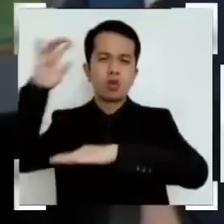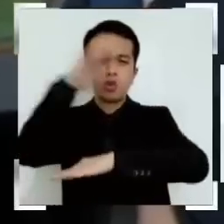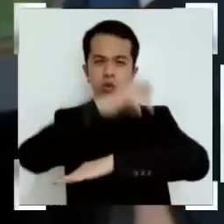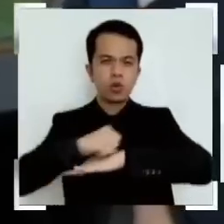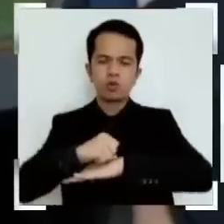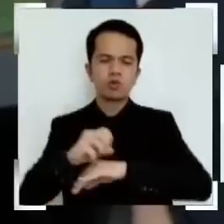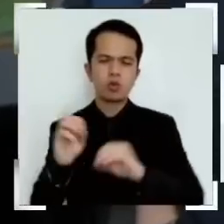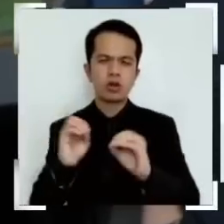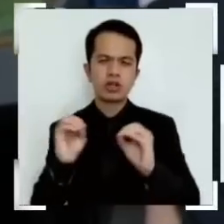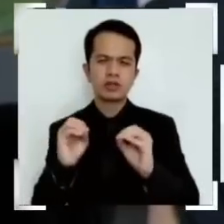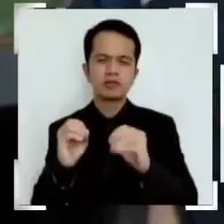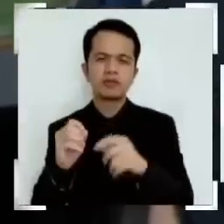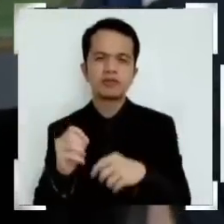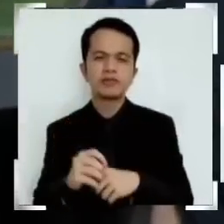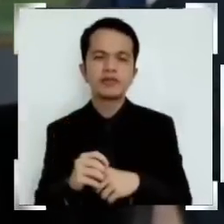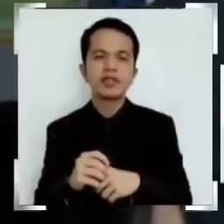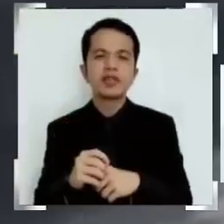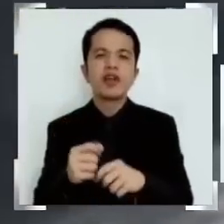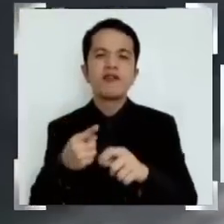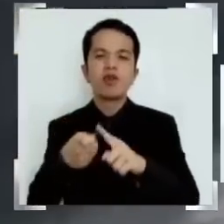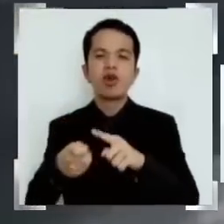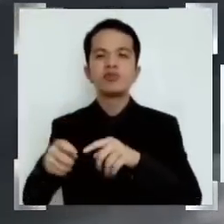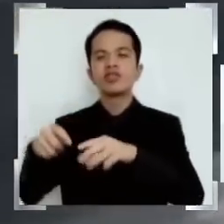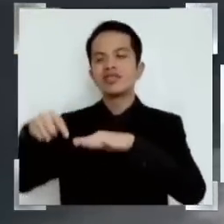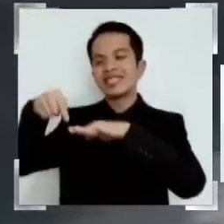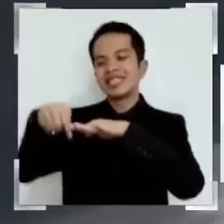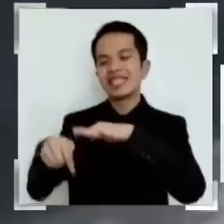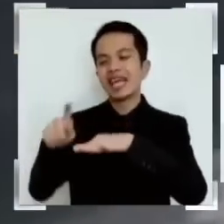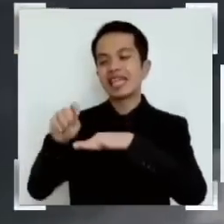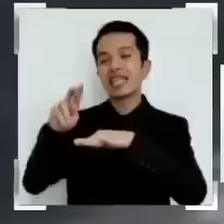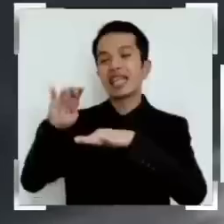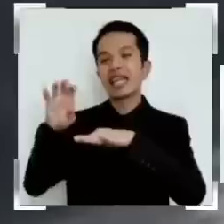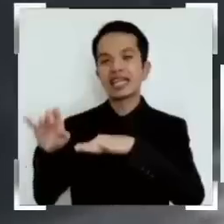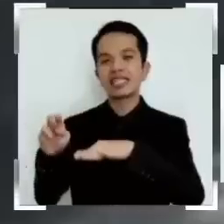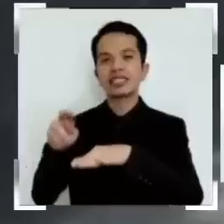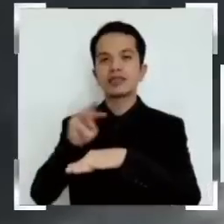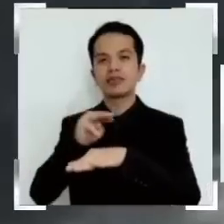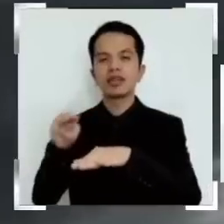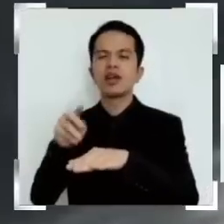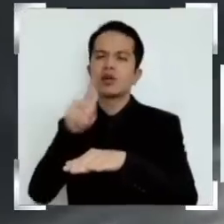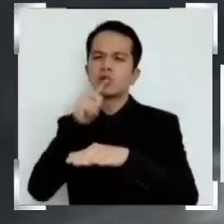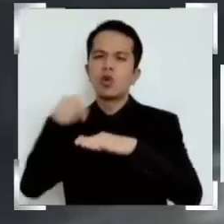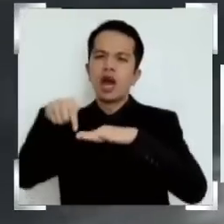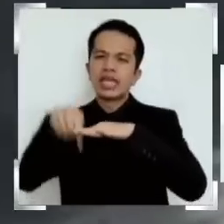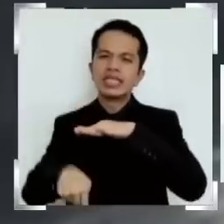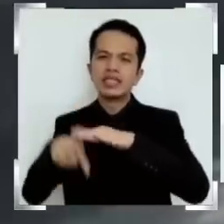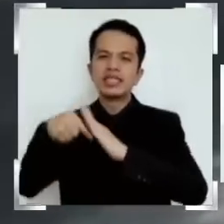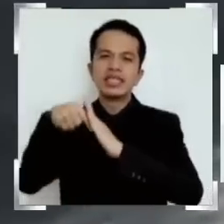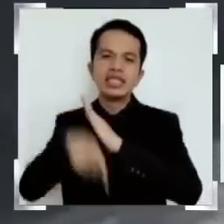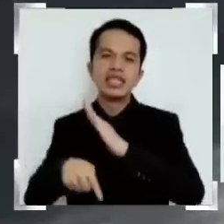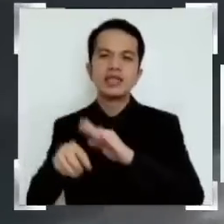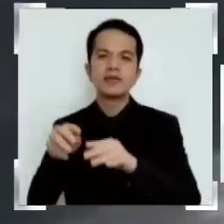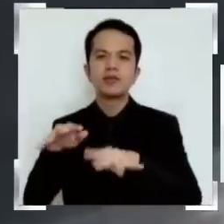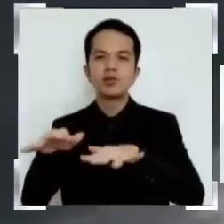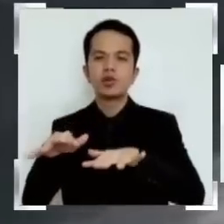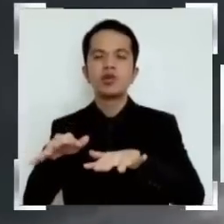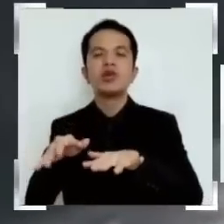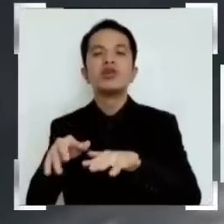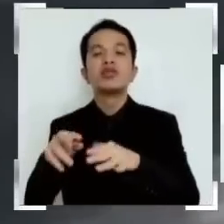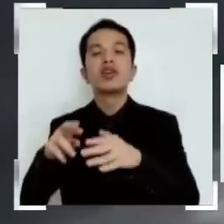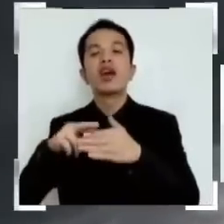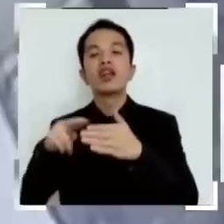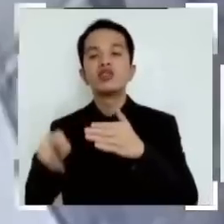na dulot ng paggalaw ng Manila Trench. Malalim daw ang lindol, kaya hindi masyadong matindi ang intensity. Pero dahil